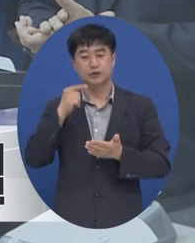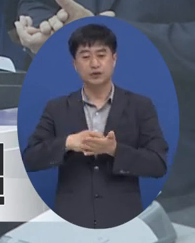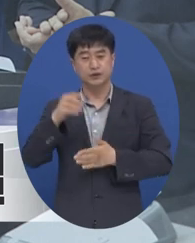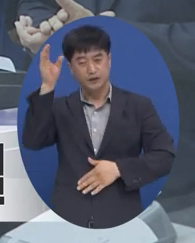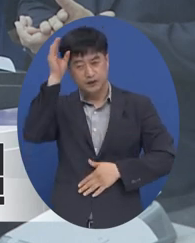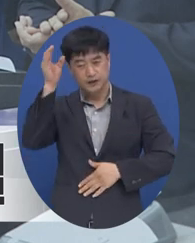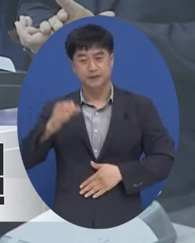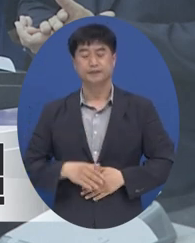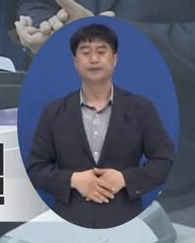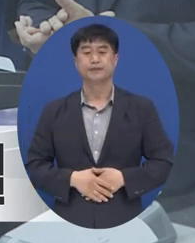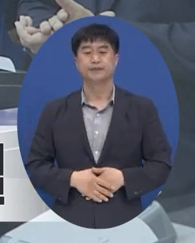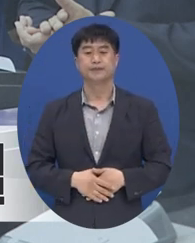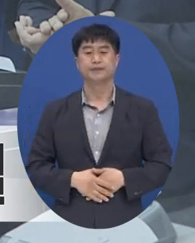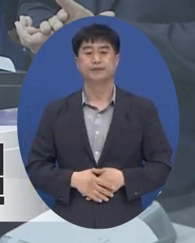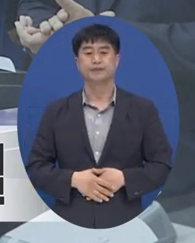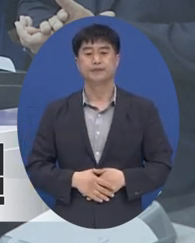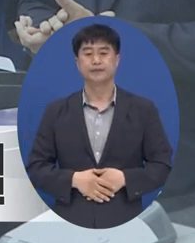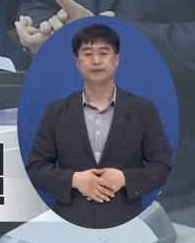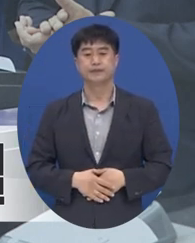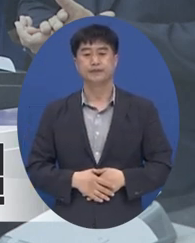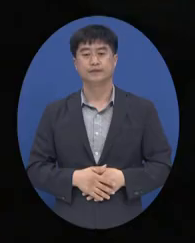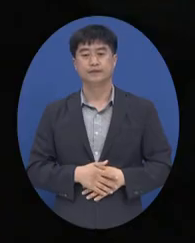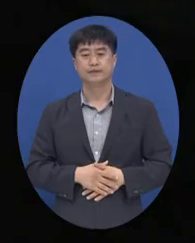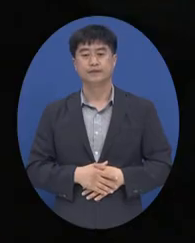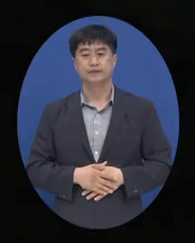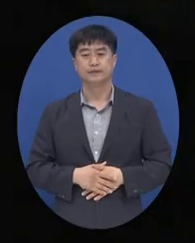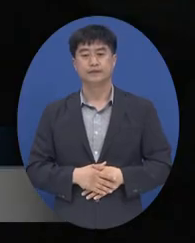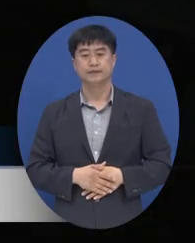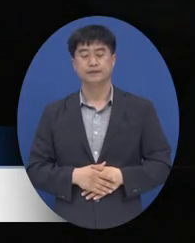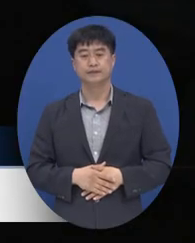것으로 기대됩니다. 최창순 기자입니다.